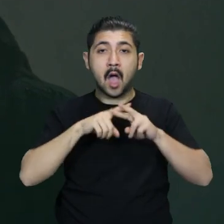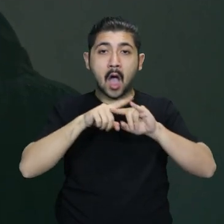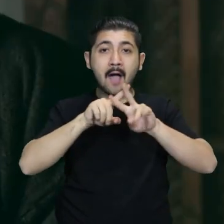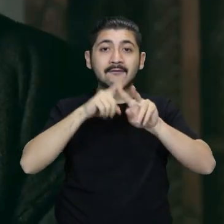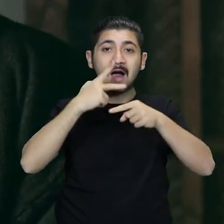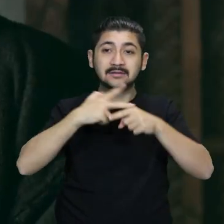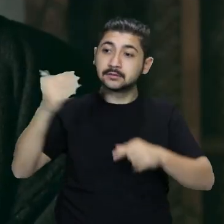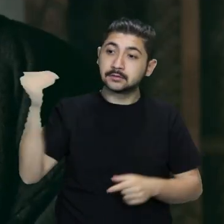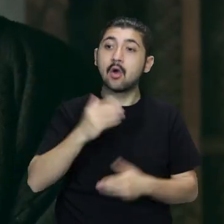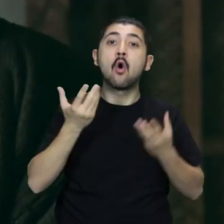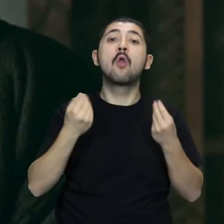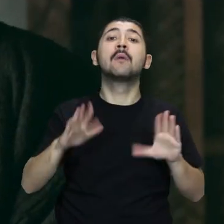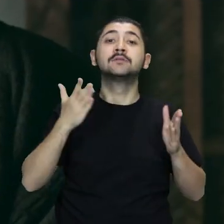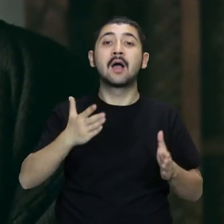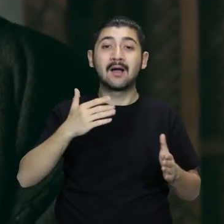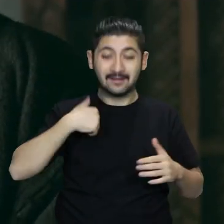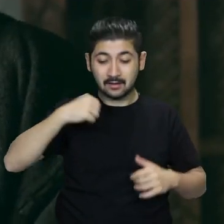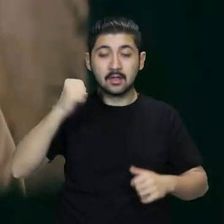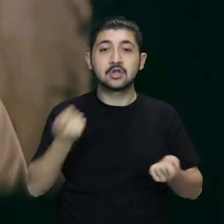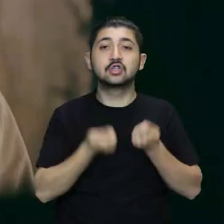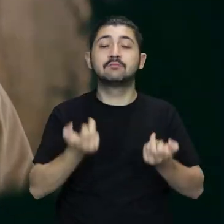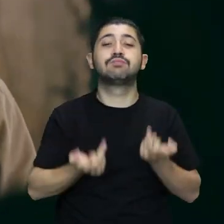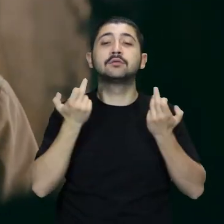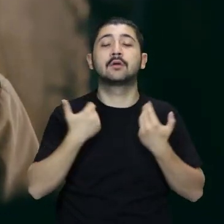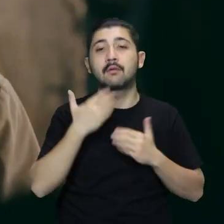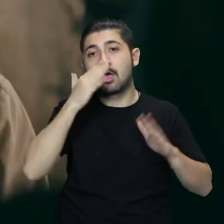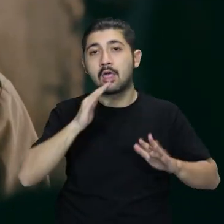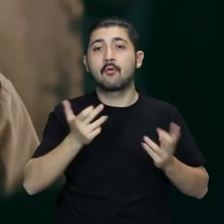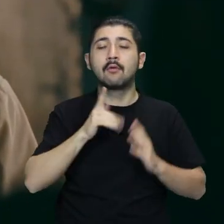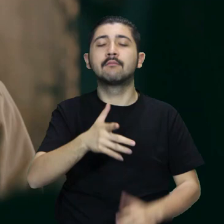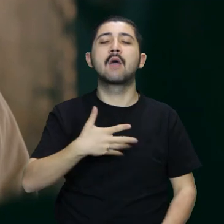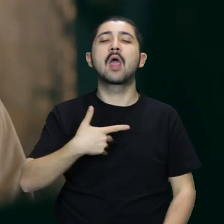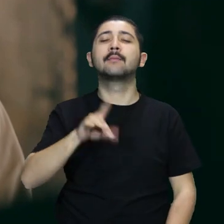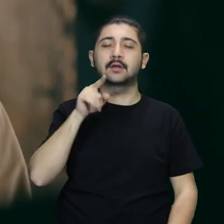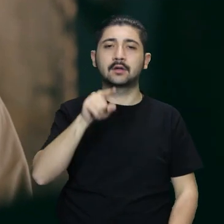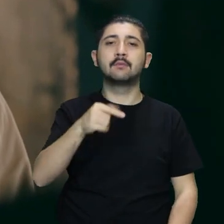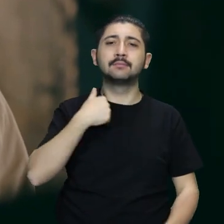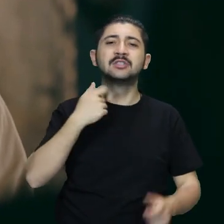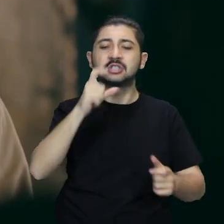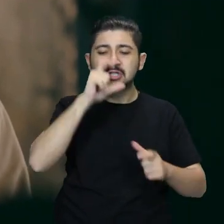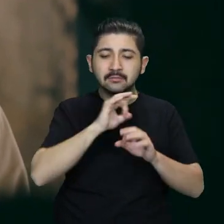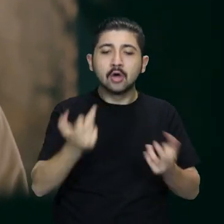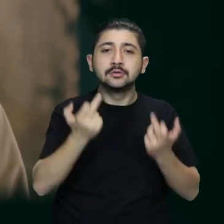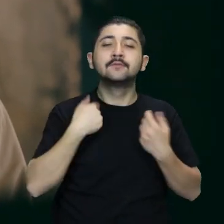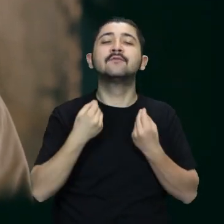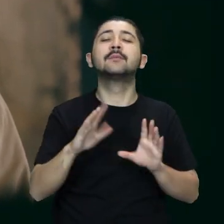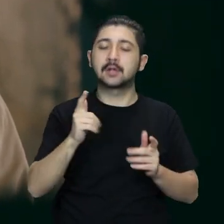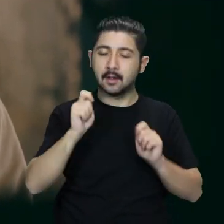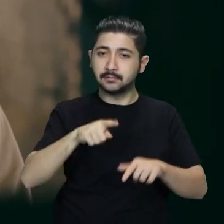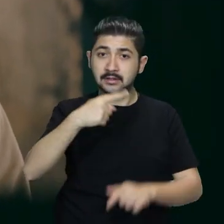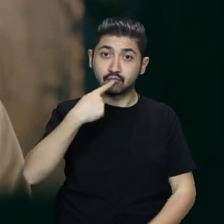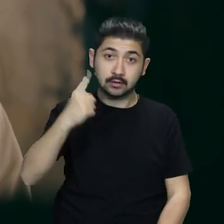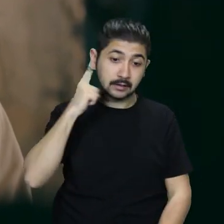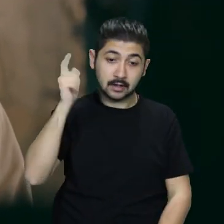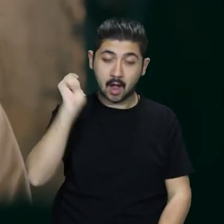Ahvazdan nakil olmadıkça makineler boşa işler. Merak etme sen. Biz seni işsiz bırakmayız. Sen dediğimi